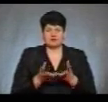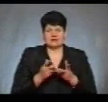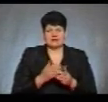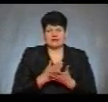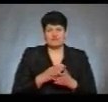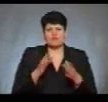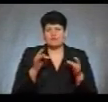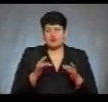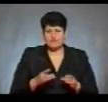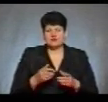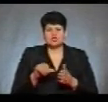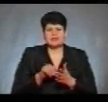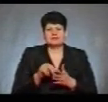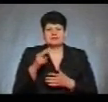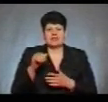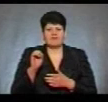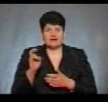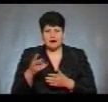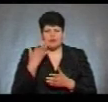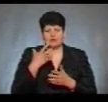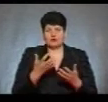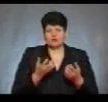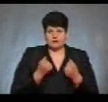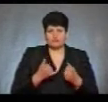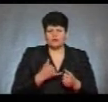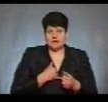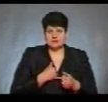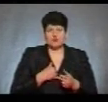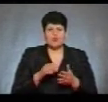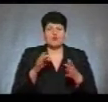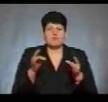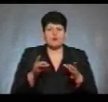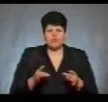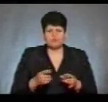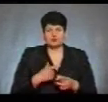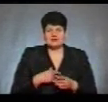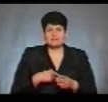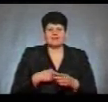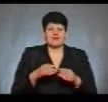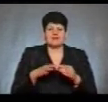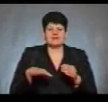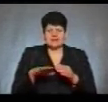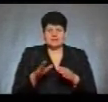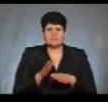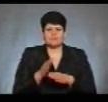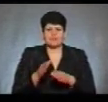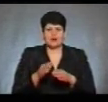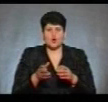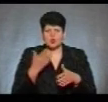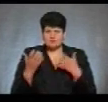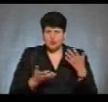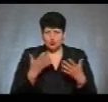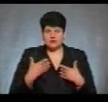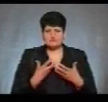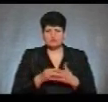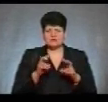упаковці. Тому члени ДВК, коли отримують від нас упаковки цей в себе на дільниці, розпакують їх і на своєму